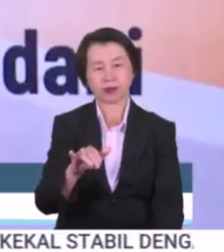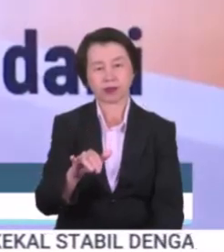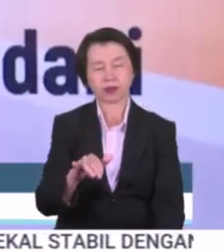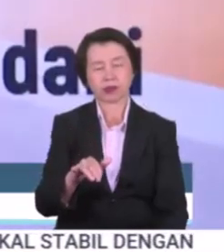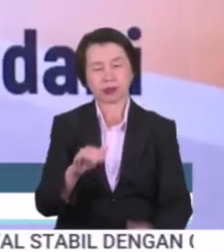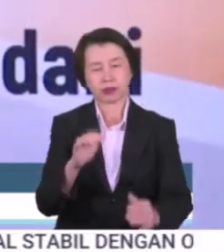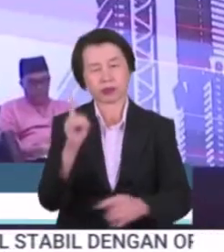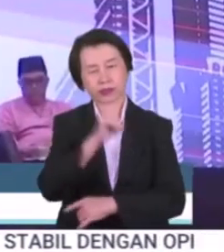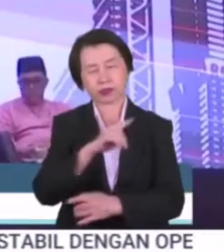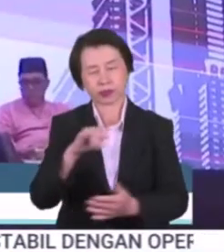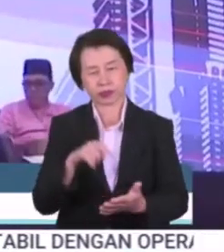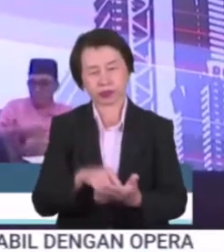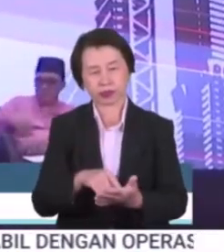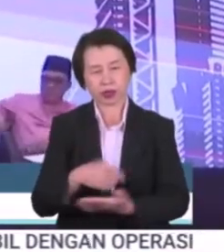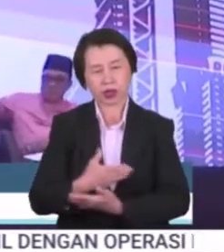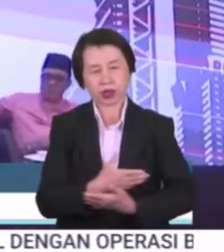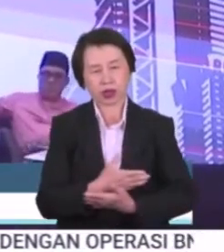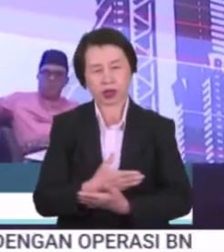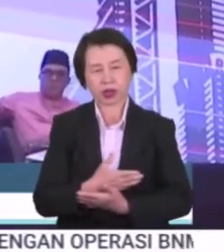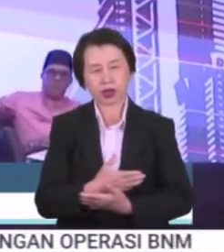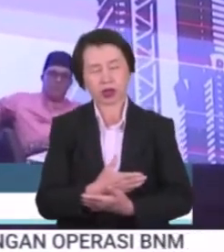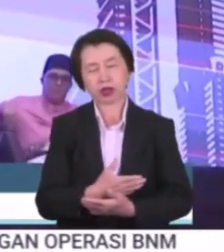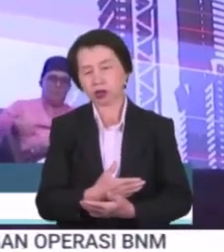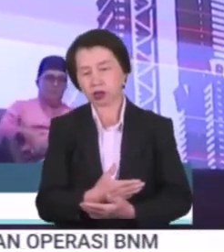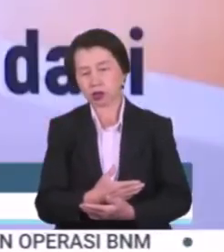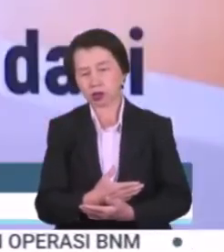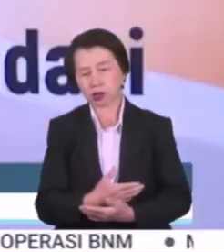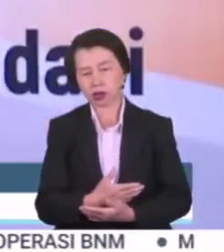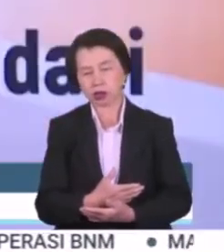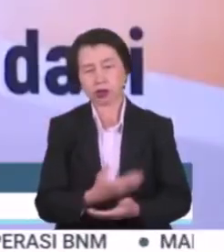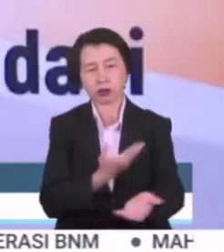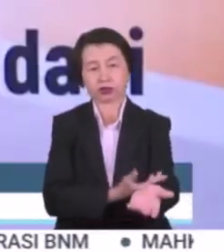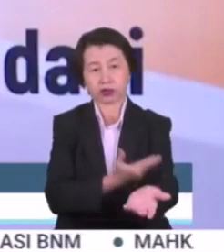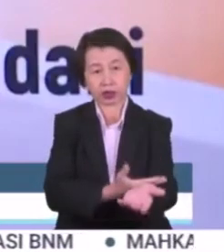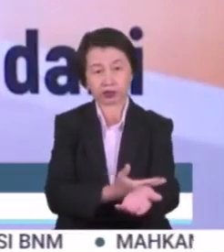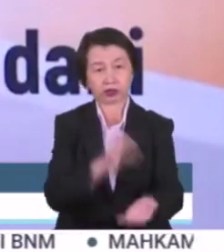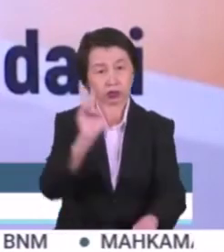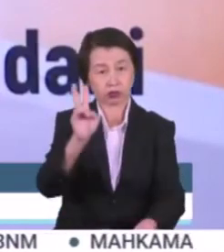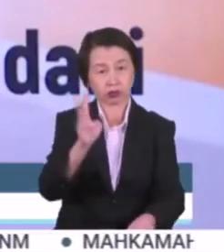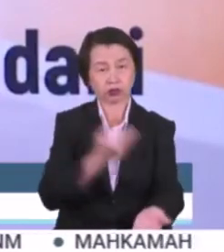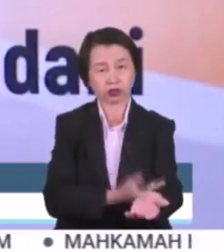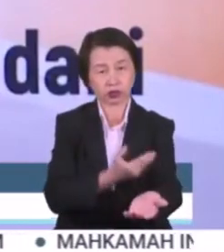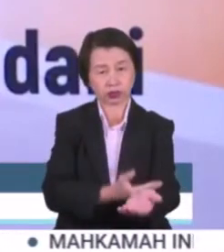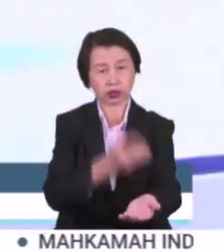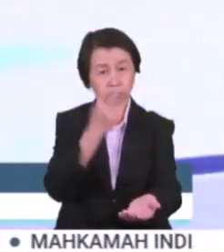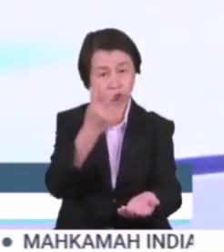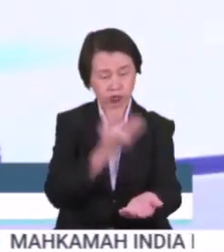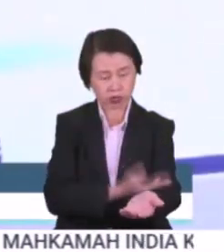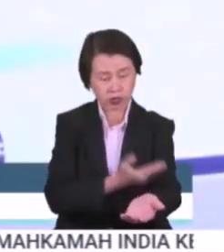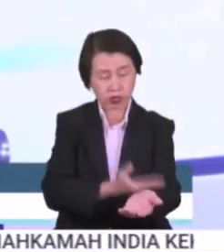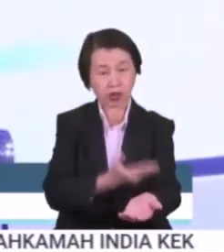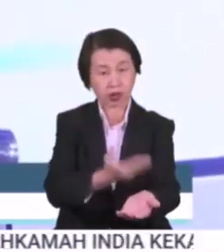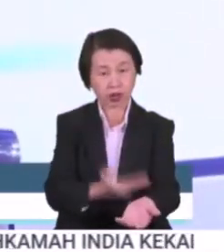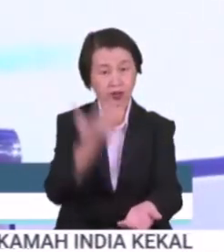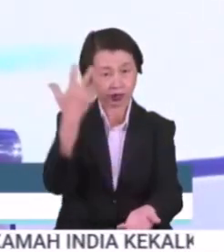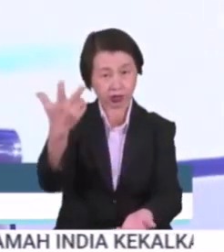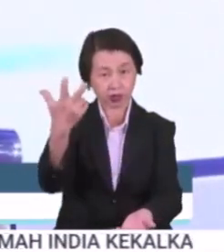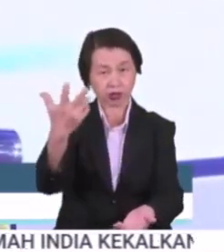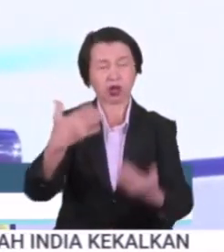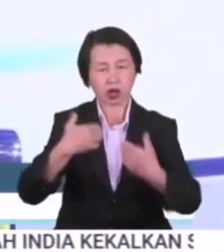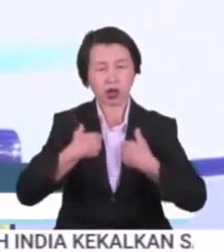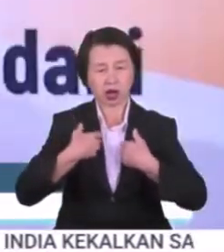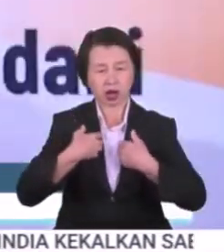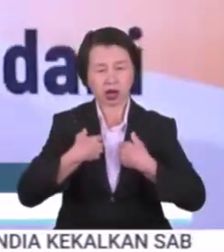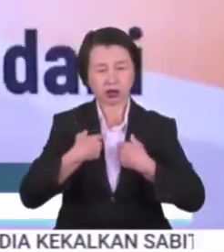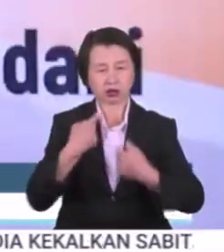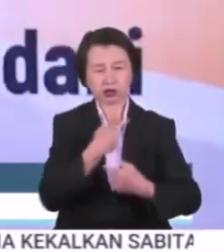Hal-hal itu cik nak tu ya, satu pasal generasi kedua tu, generasi kedua ketiga tu. Pakcik tu kira ada benda